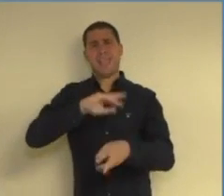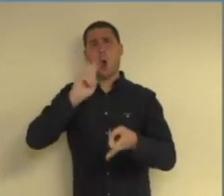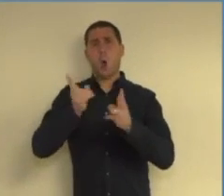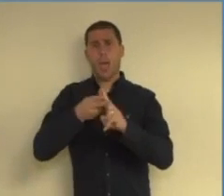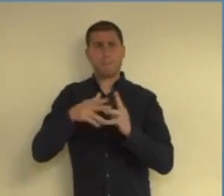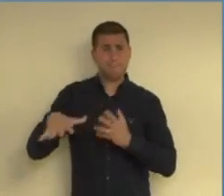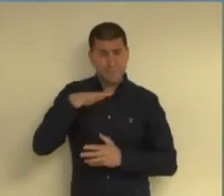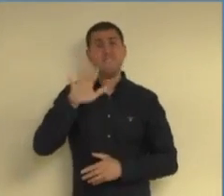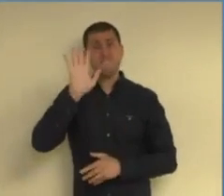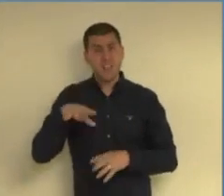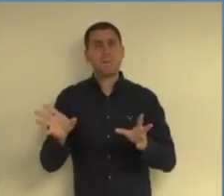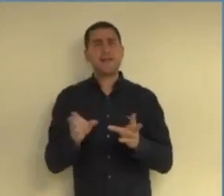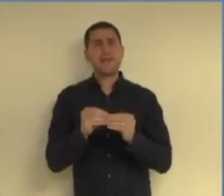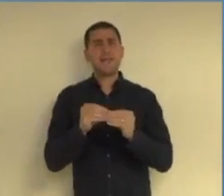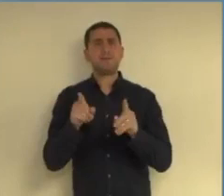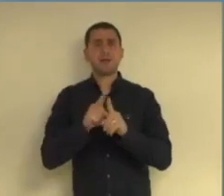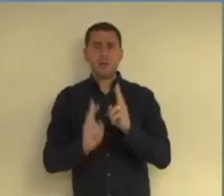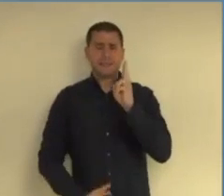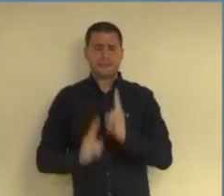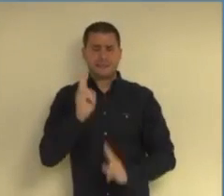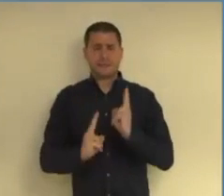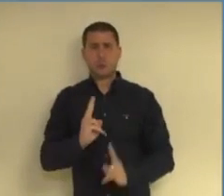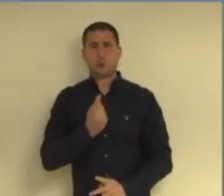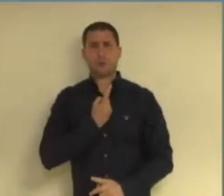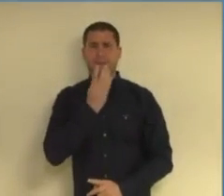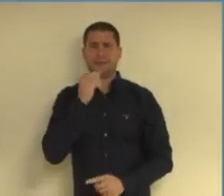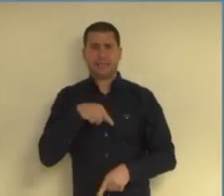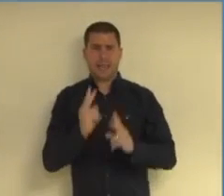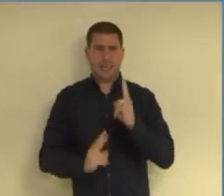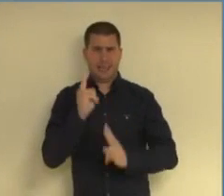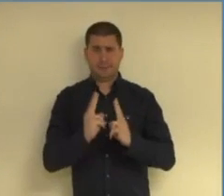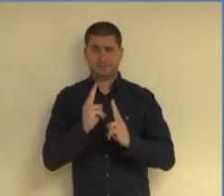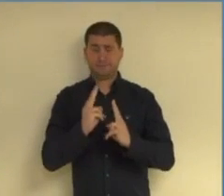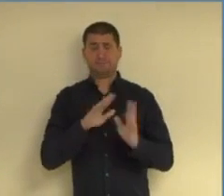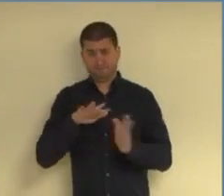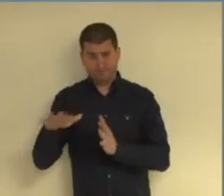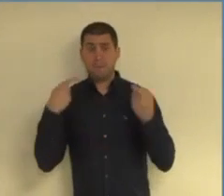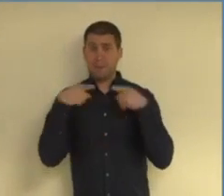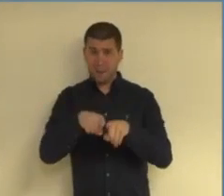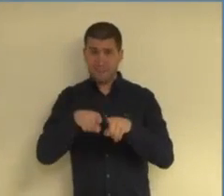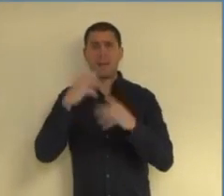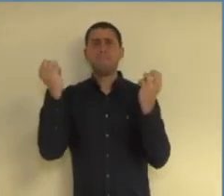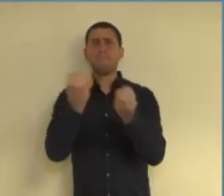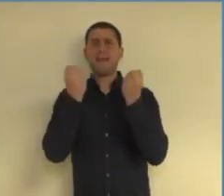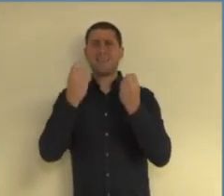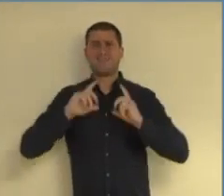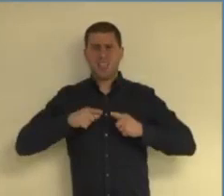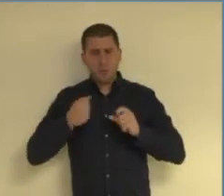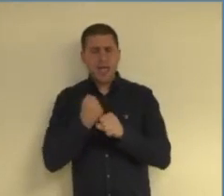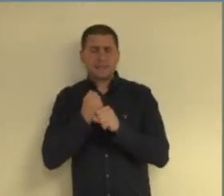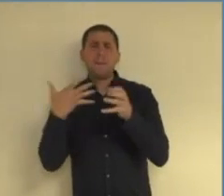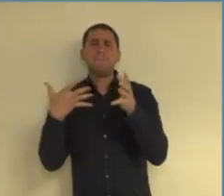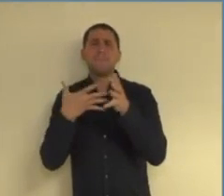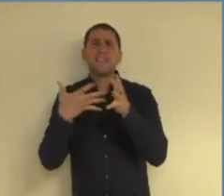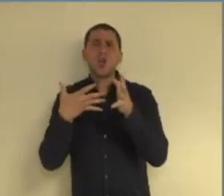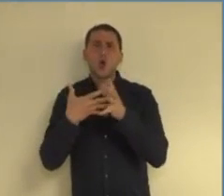בעולם, וגם על ידי ייצור עצמי בישראל. במקביל, מגן דוד אדום יפתח מדע